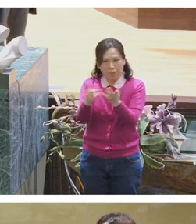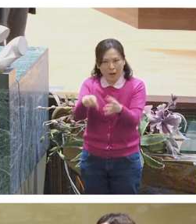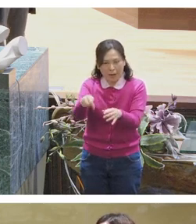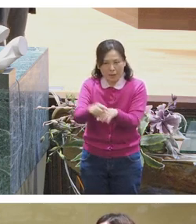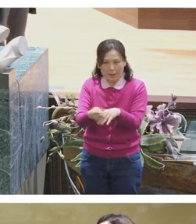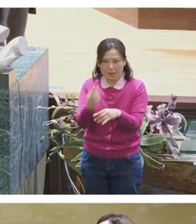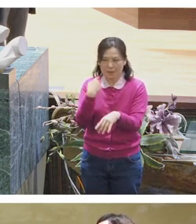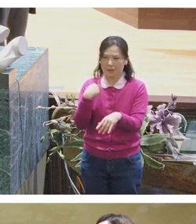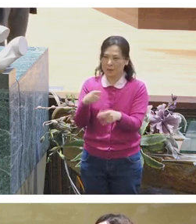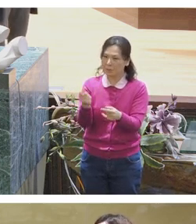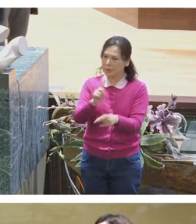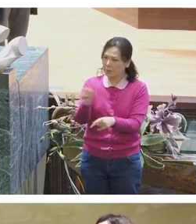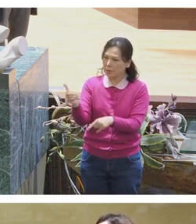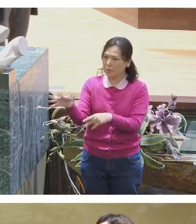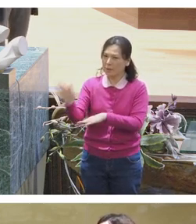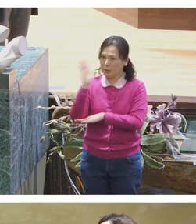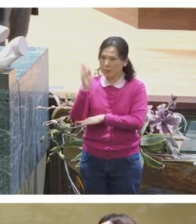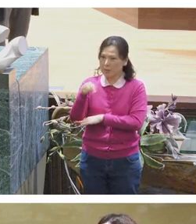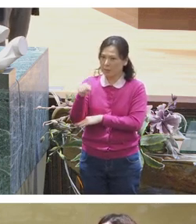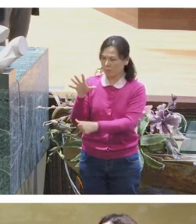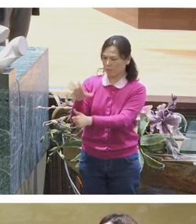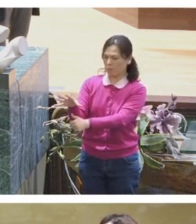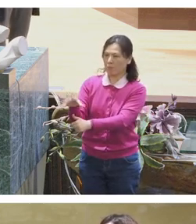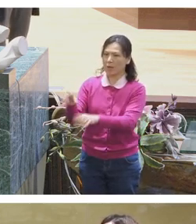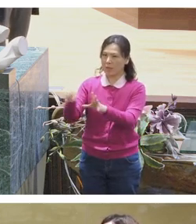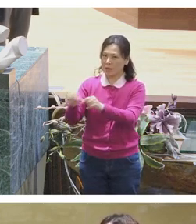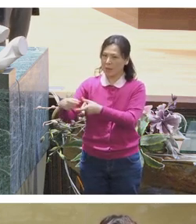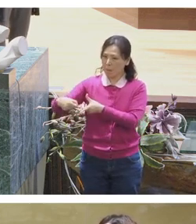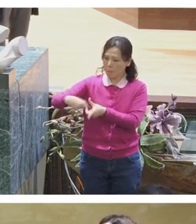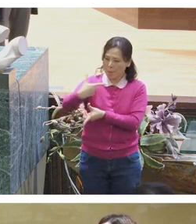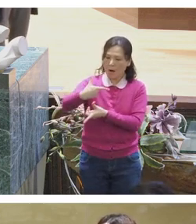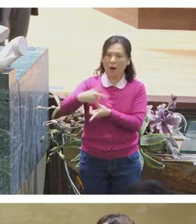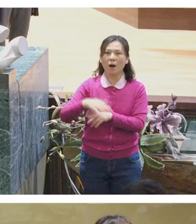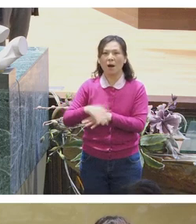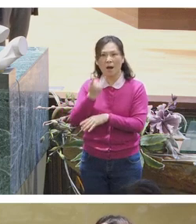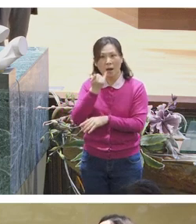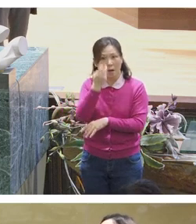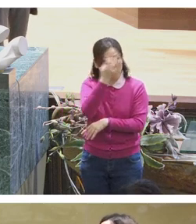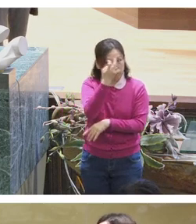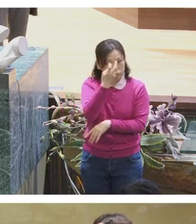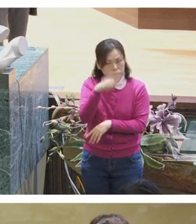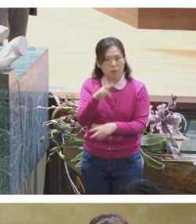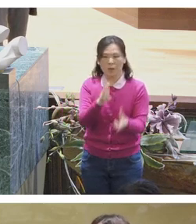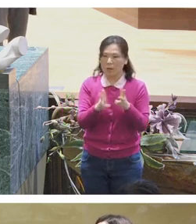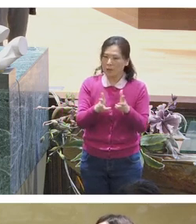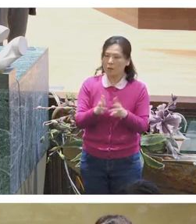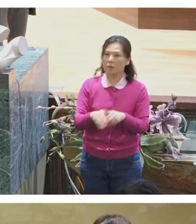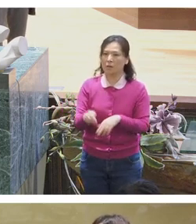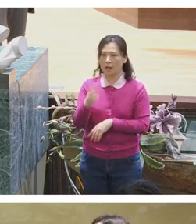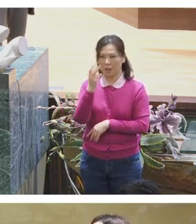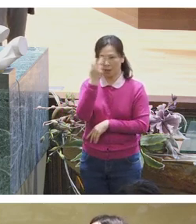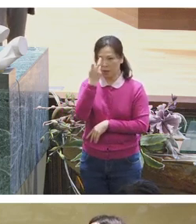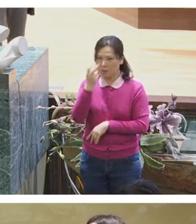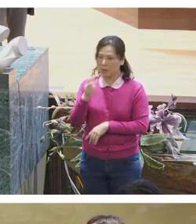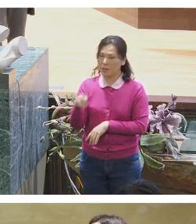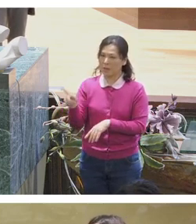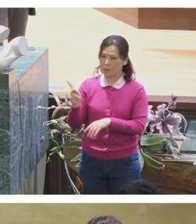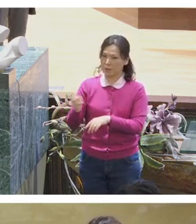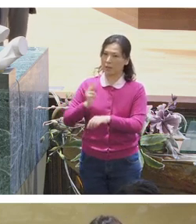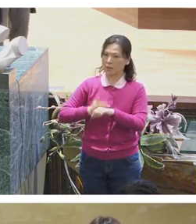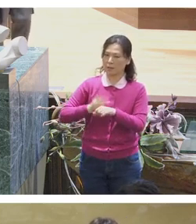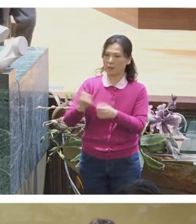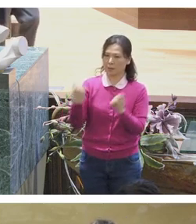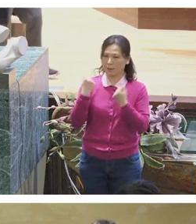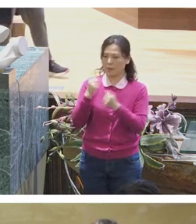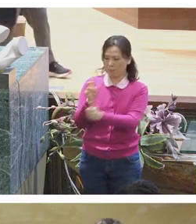些 data， 释出那些 data， 我们可以观察到什么，然后可以监督到这些工厂、这些政府的用科技的力量来